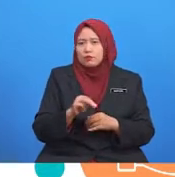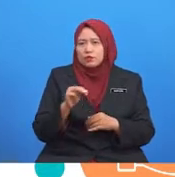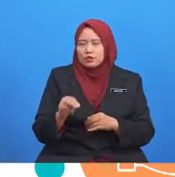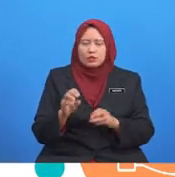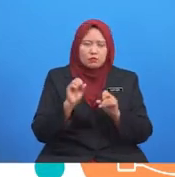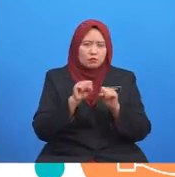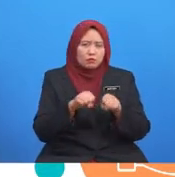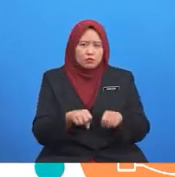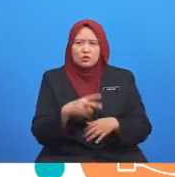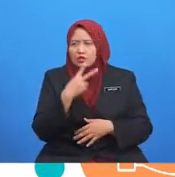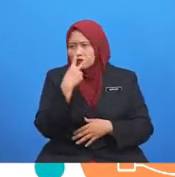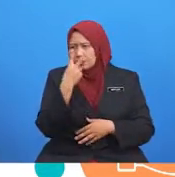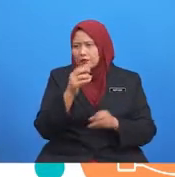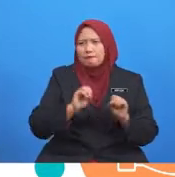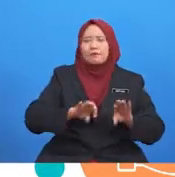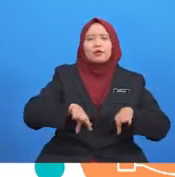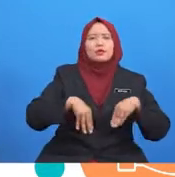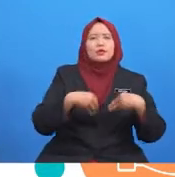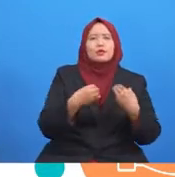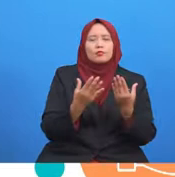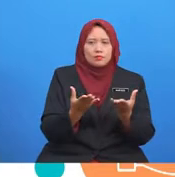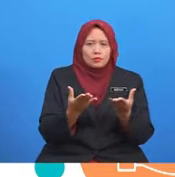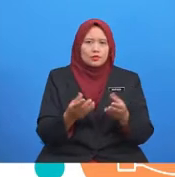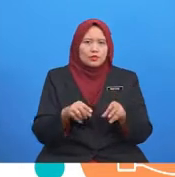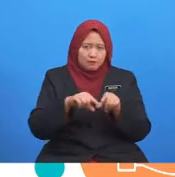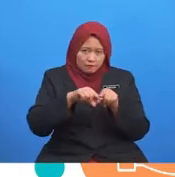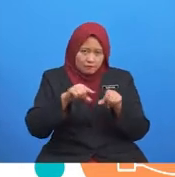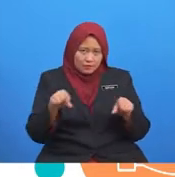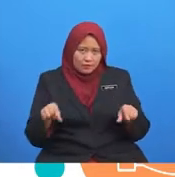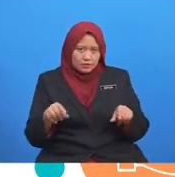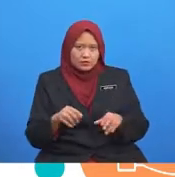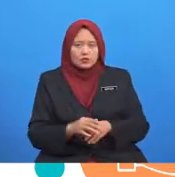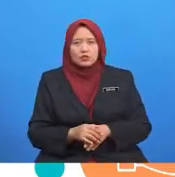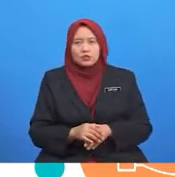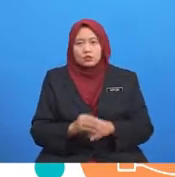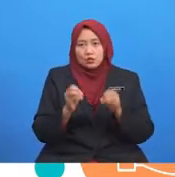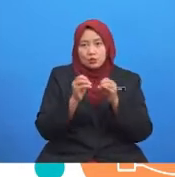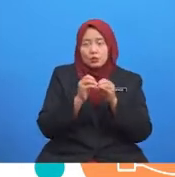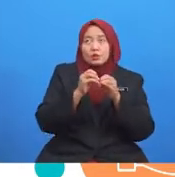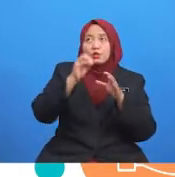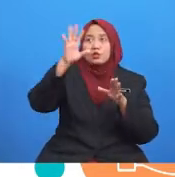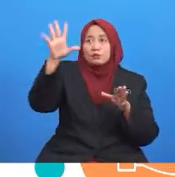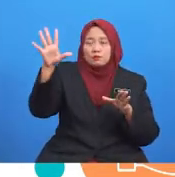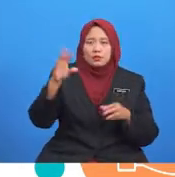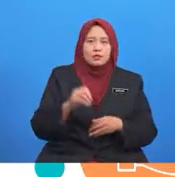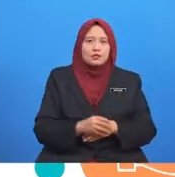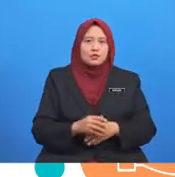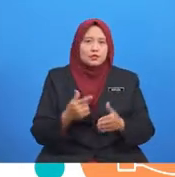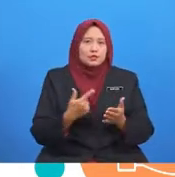murid-murid boleh perhatikan bagaimana bentuk pangsa kulit durian ini kemudian dikembangkan